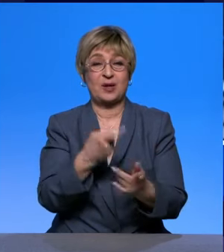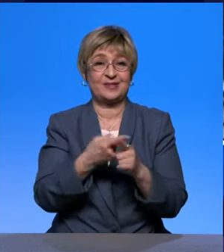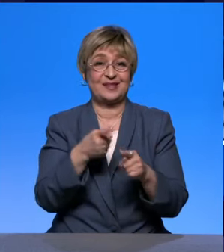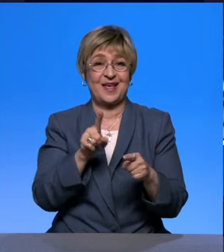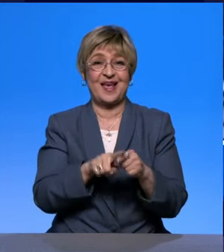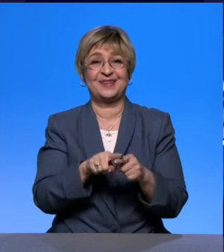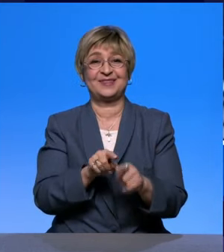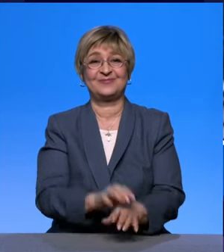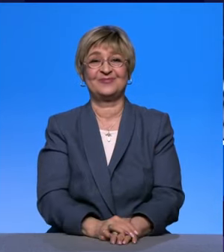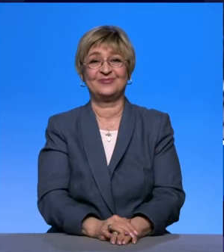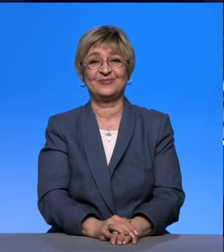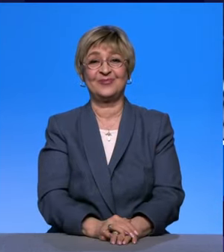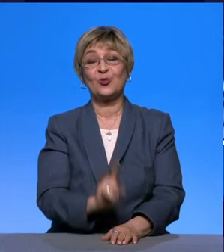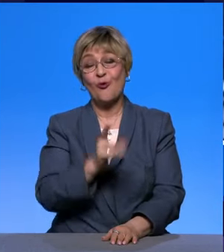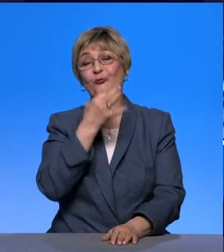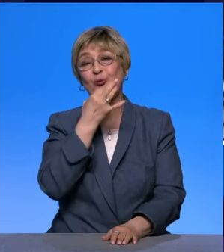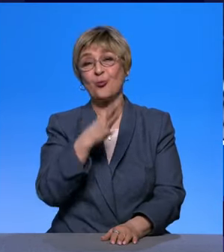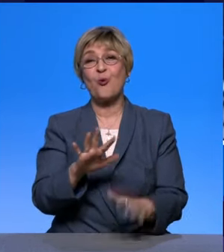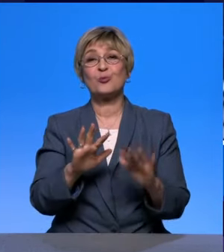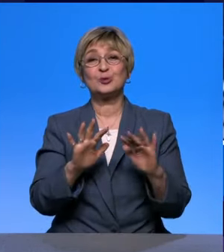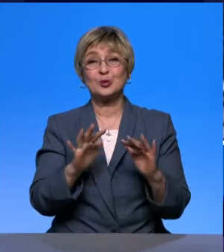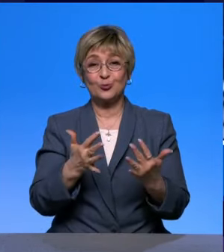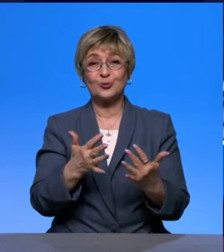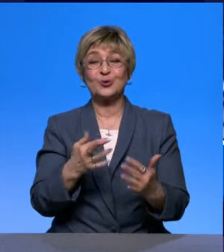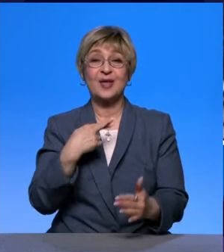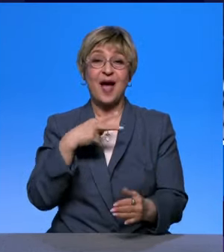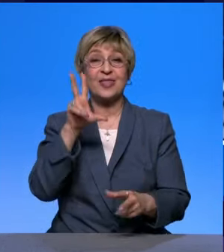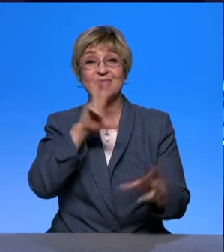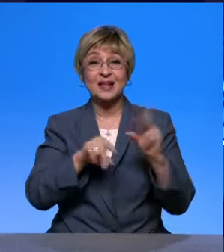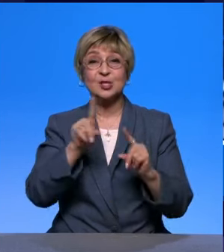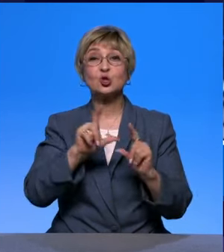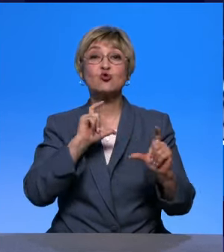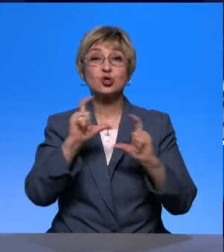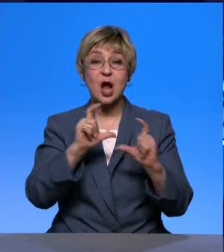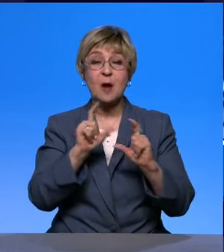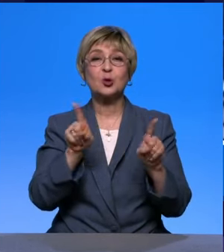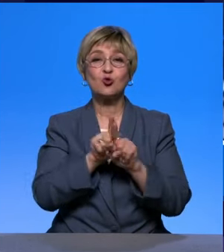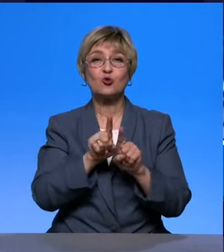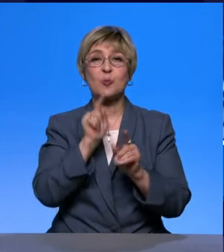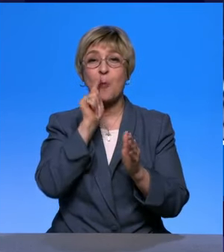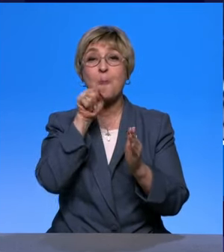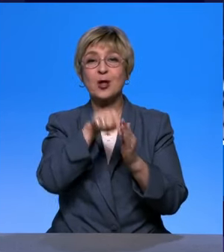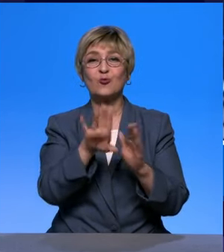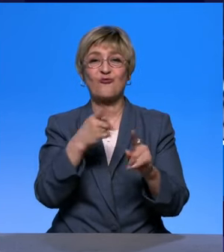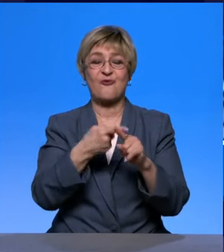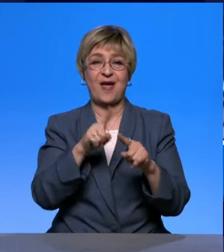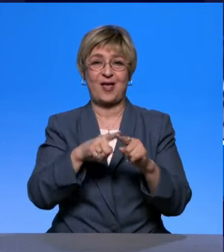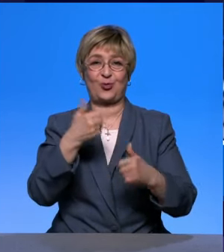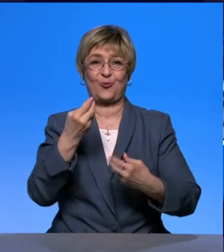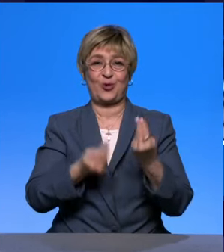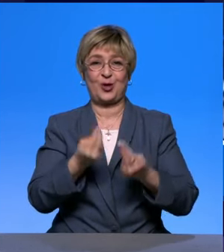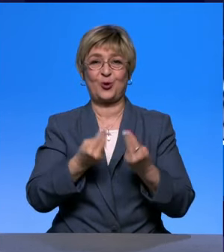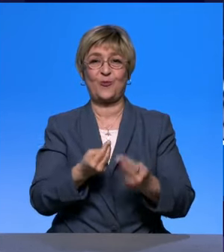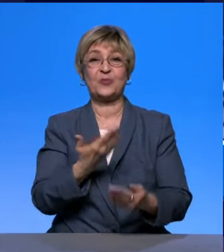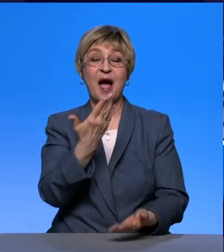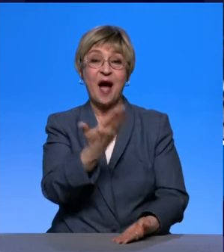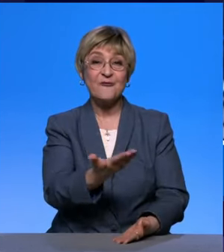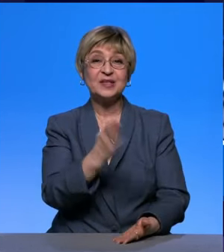Вот, но в любом случае, я надеюсь, что когда-то шахматы тоже там будут. Я вдруг подумала, вы знаете, Сергей, вы же представитель, можно